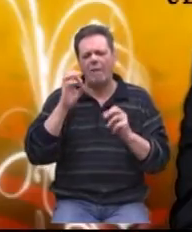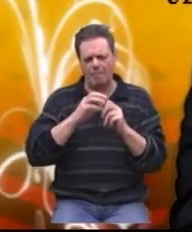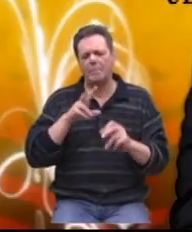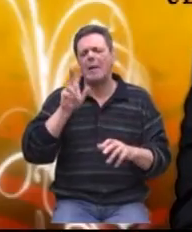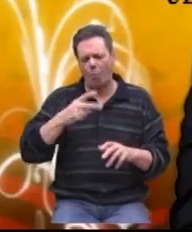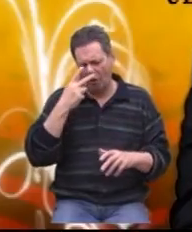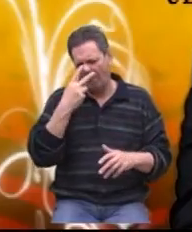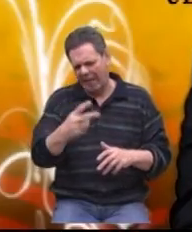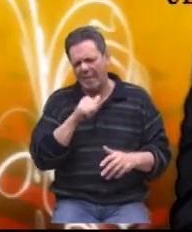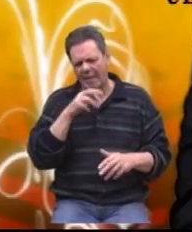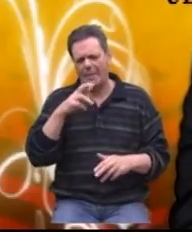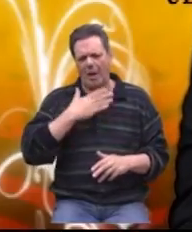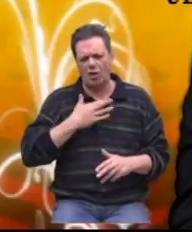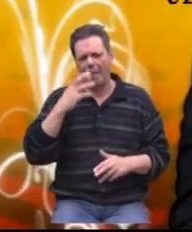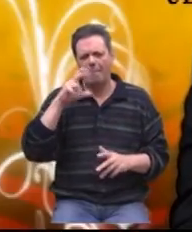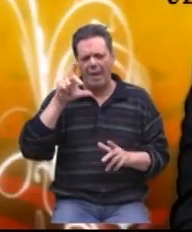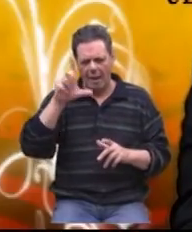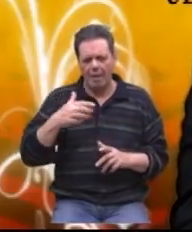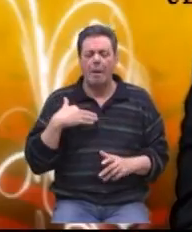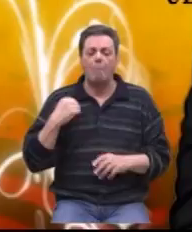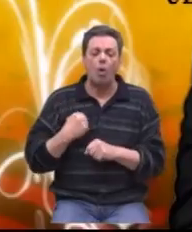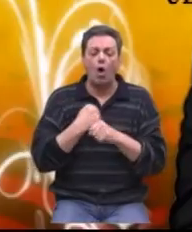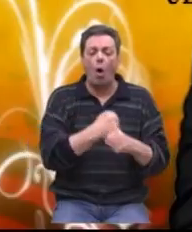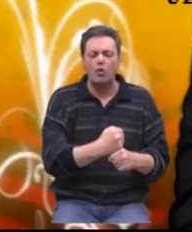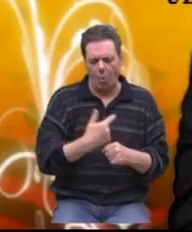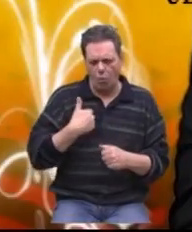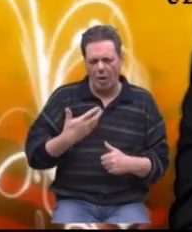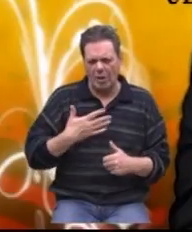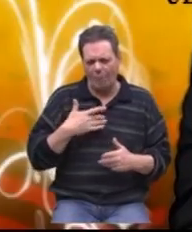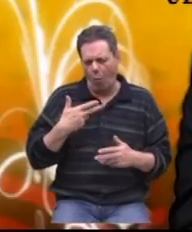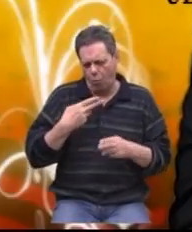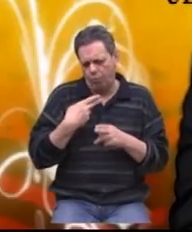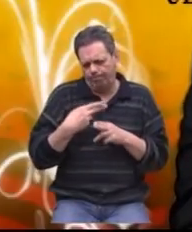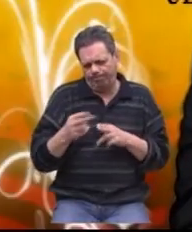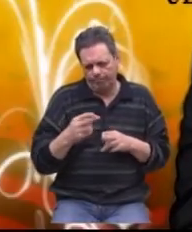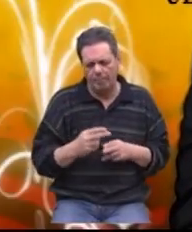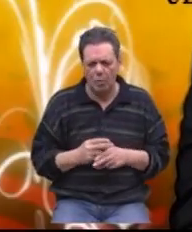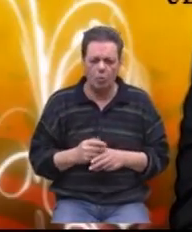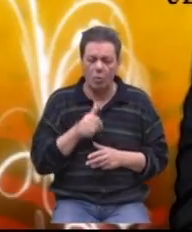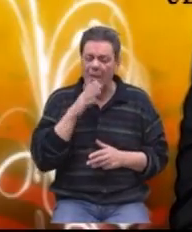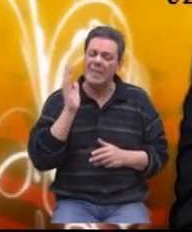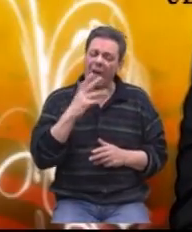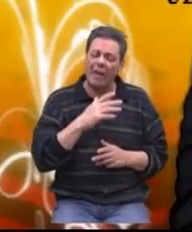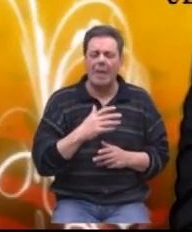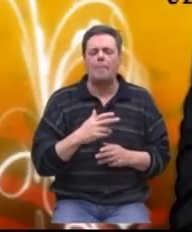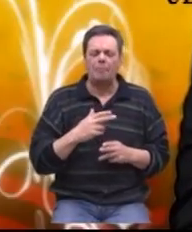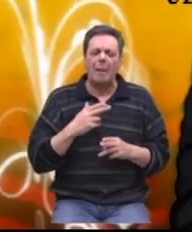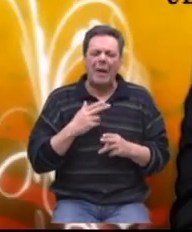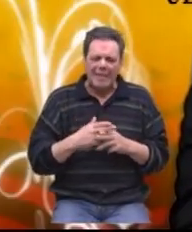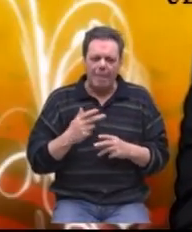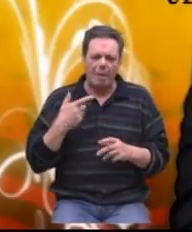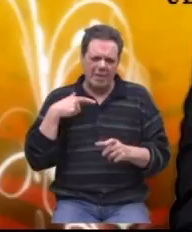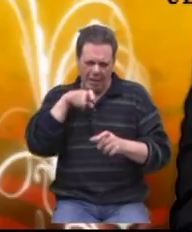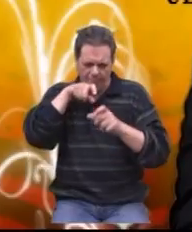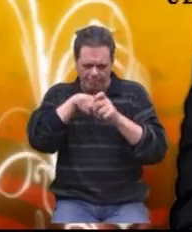naći mail adresu, može osobno donijeti tu pritužbu i mi sa svakim pacijentom koji nam se obrati stupamo u najkraćem